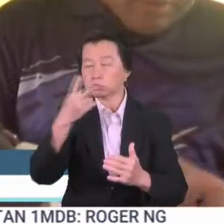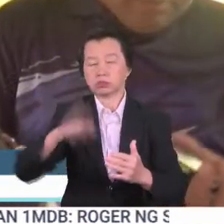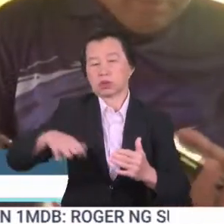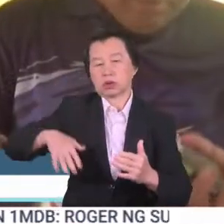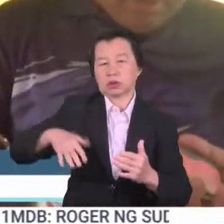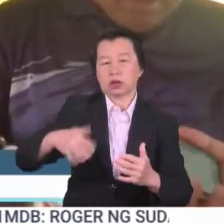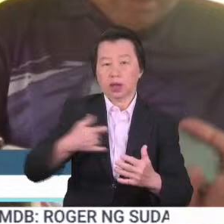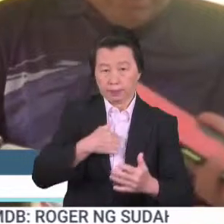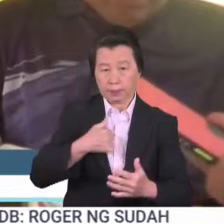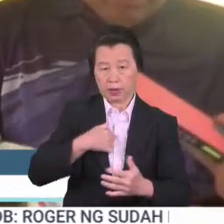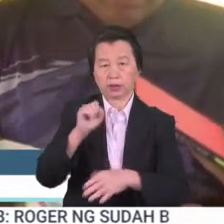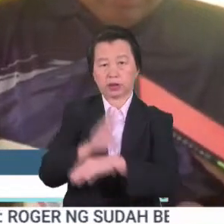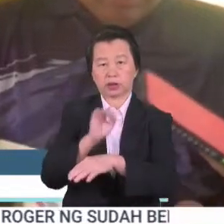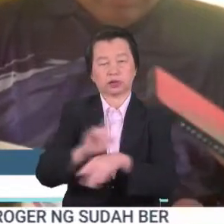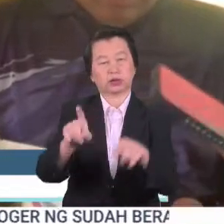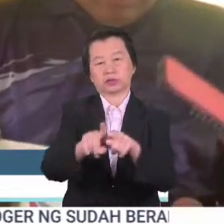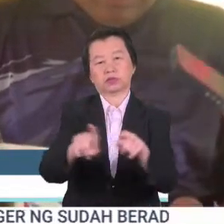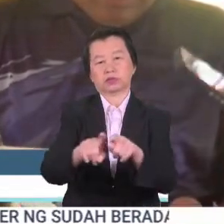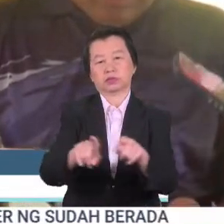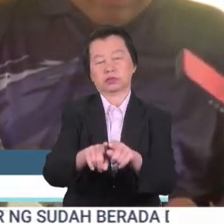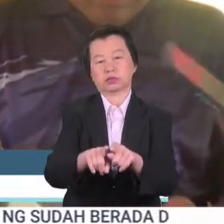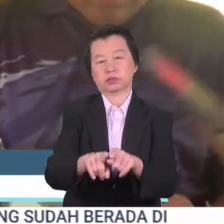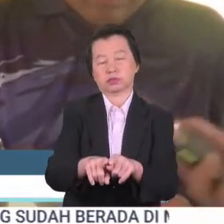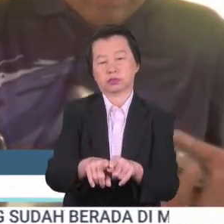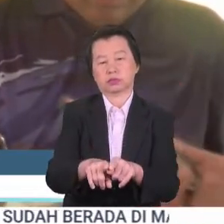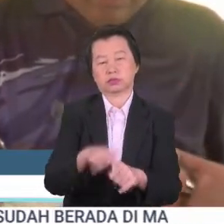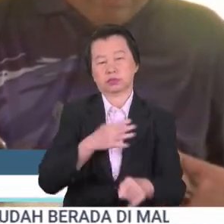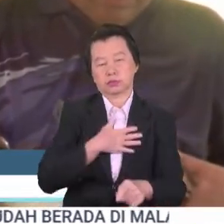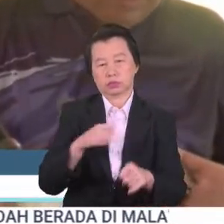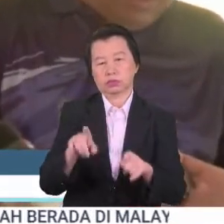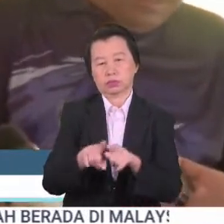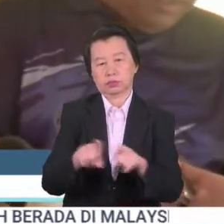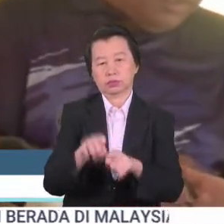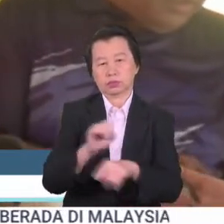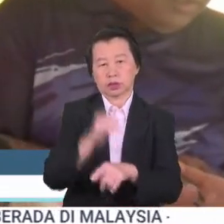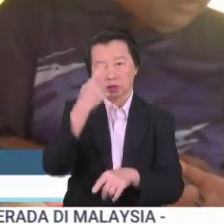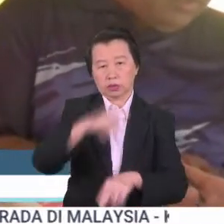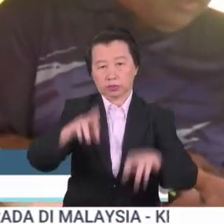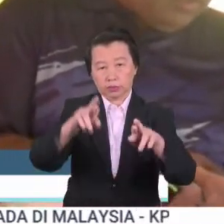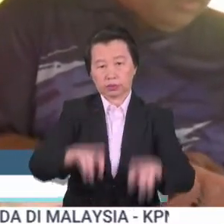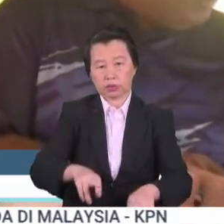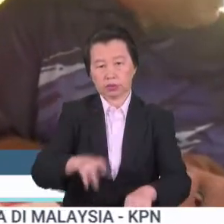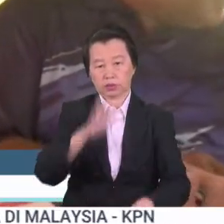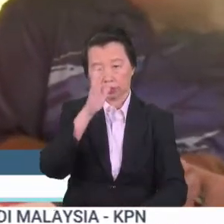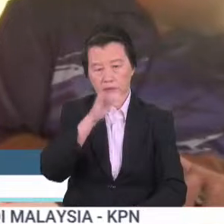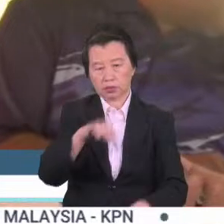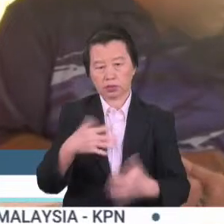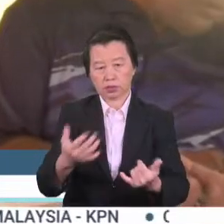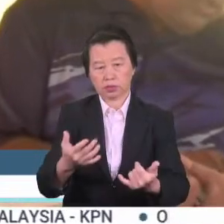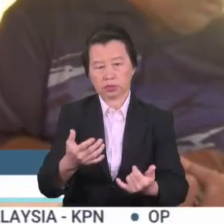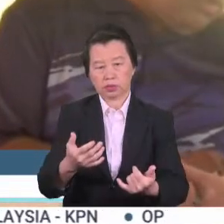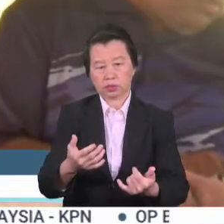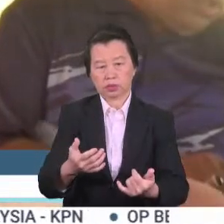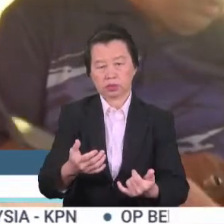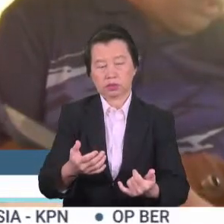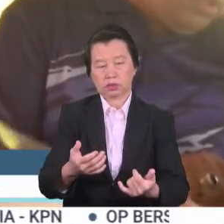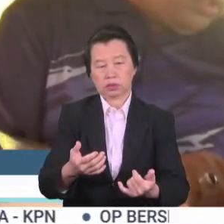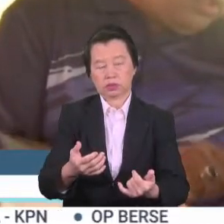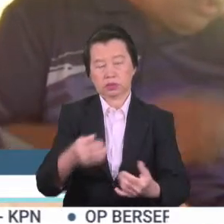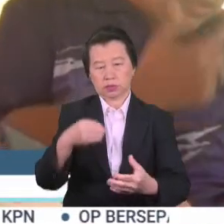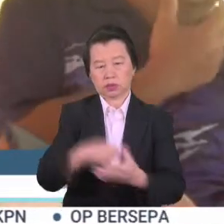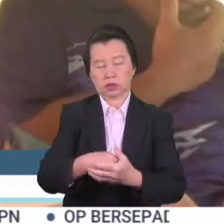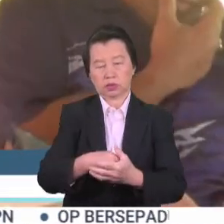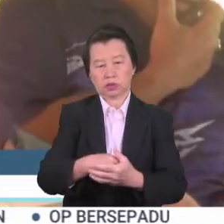jadi nasihat saya sama kepada semua rakyat Negeri Melaka tolong pantaulah